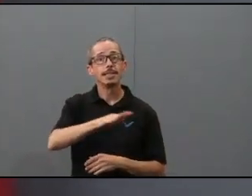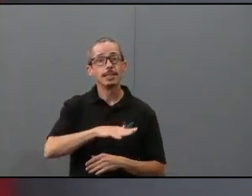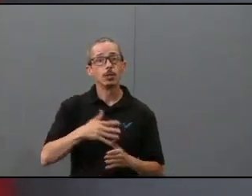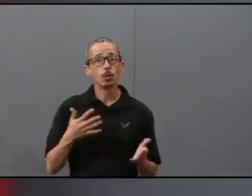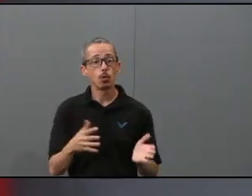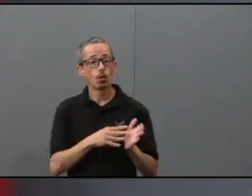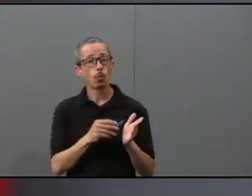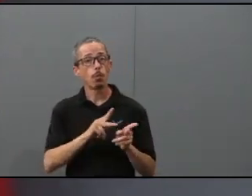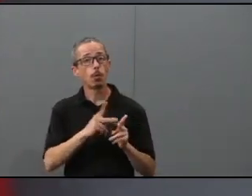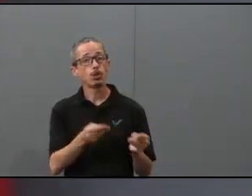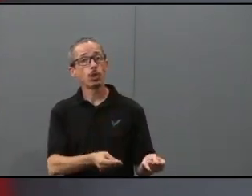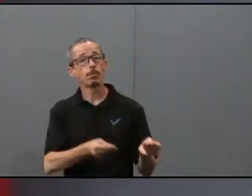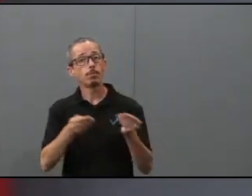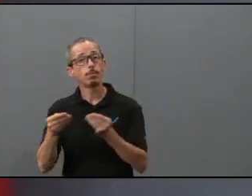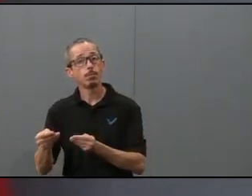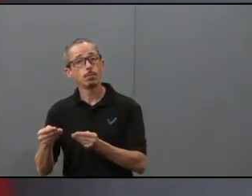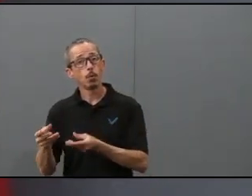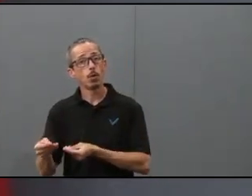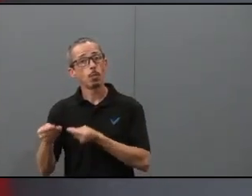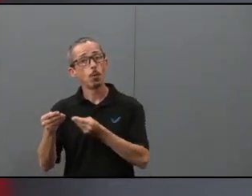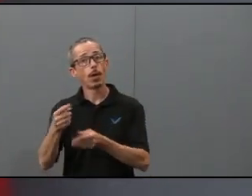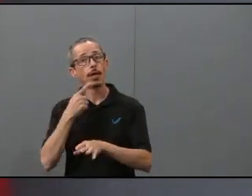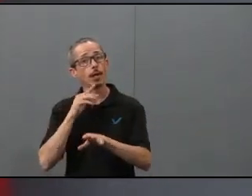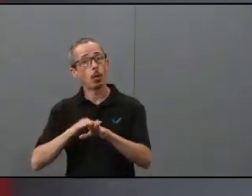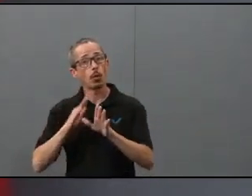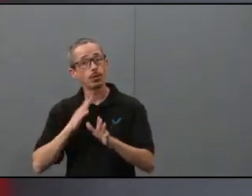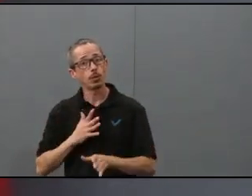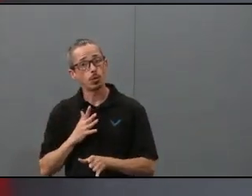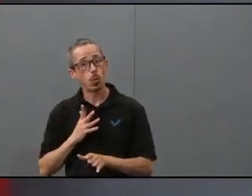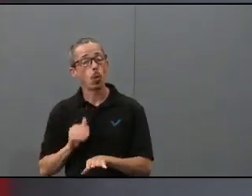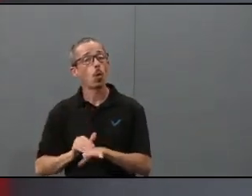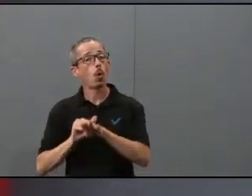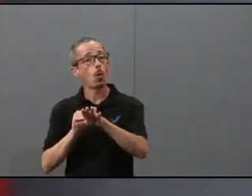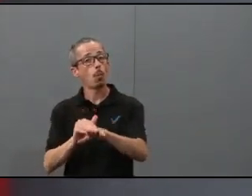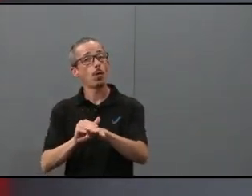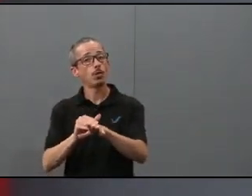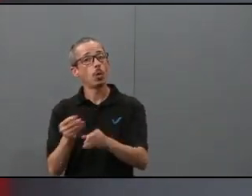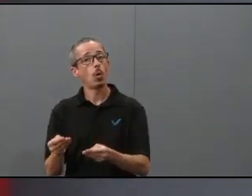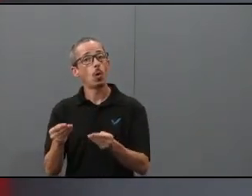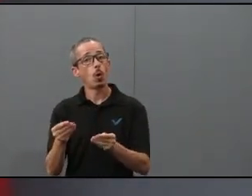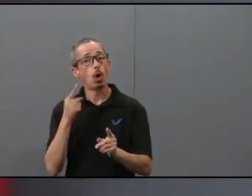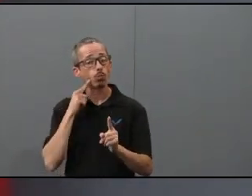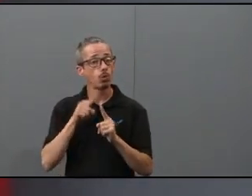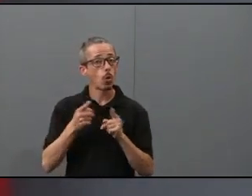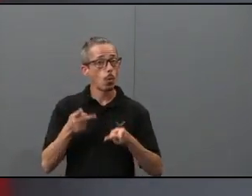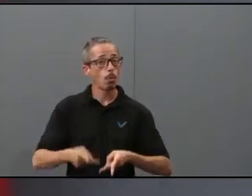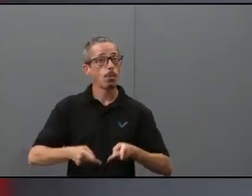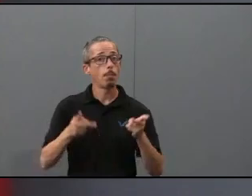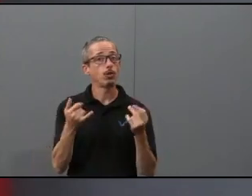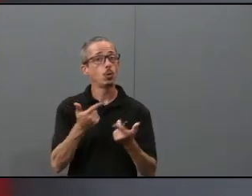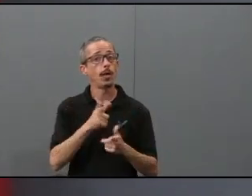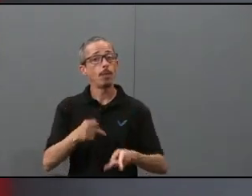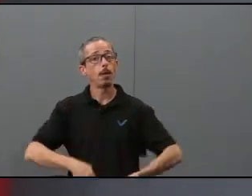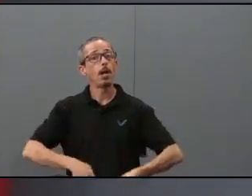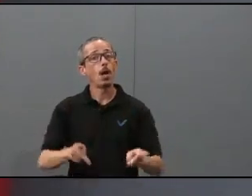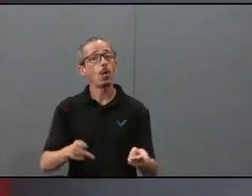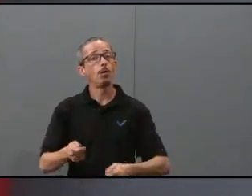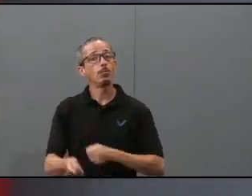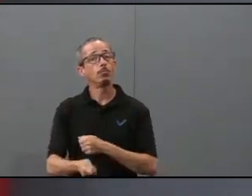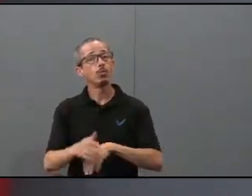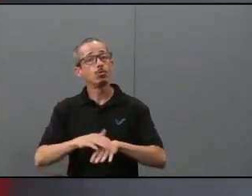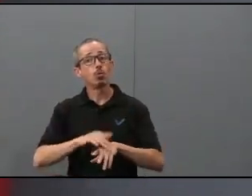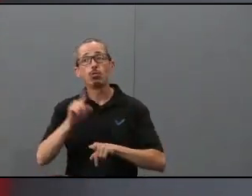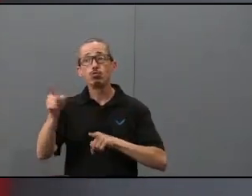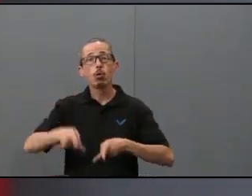copie du projet de règlement serait déposée par la conseillère en donnant l'avis de motion l'objet est d'autoriser le jeu libre dans la rue sur